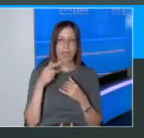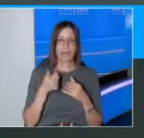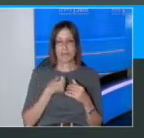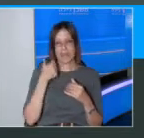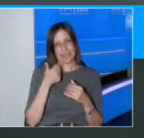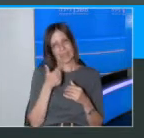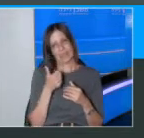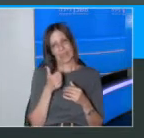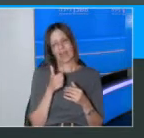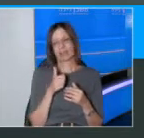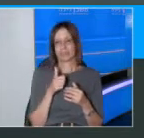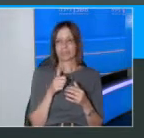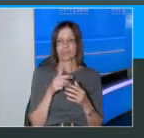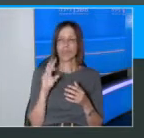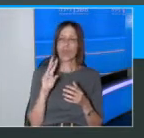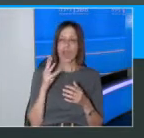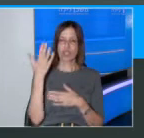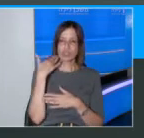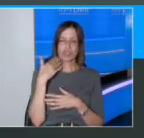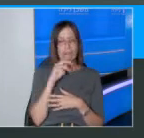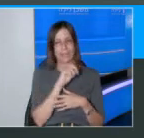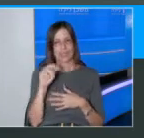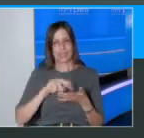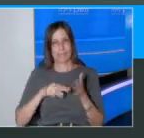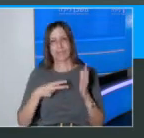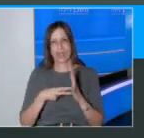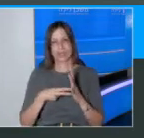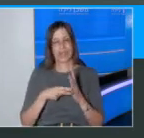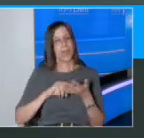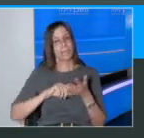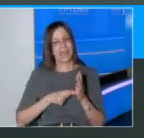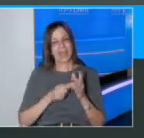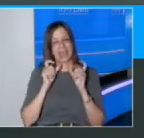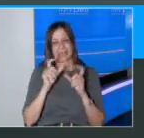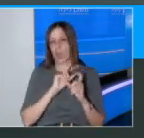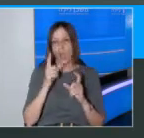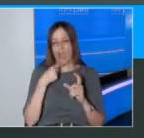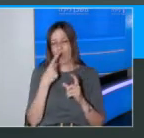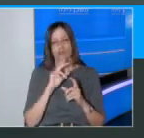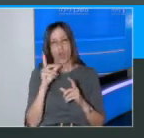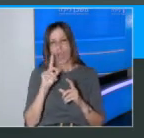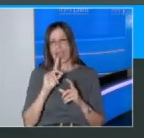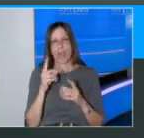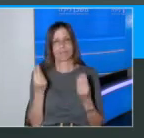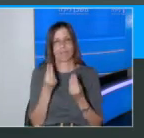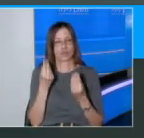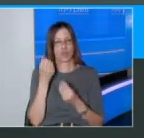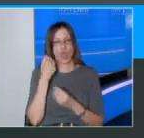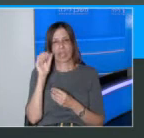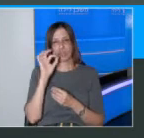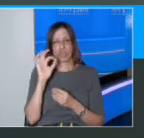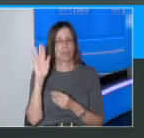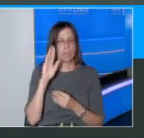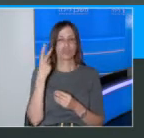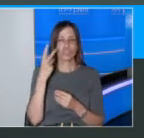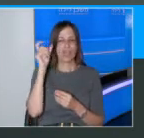יחסי הפוליטיקאים, פוליטיקאים אחרים, מטרת ההגנה להוכיח שלא הייתה היענות חריגה לנתניהו, שני אישים הוזכרו